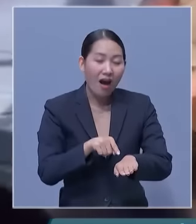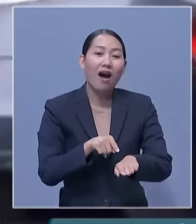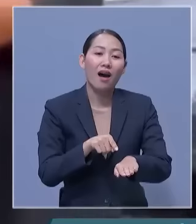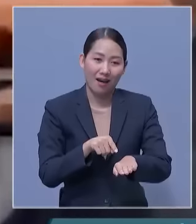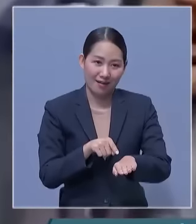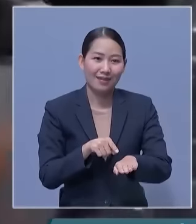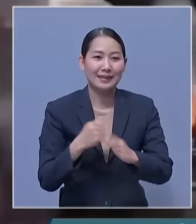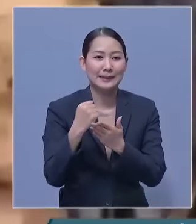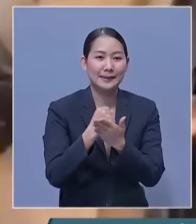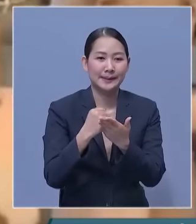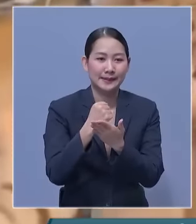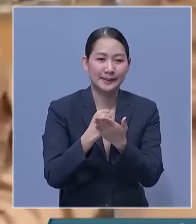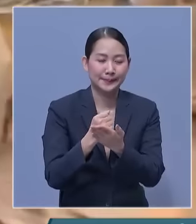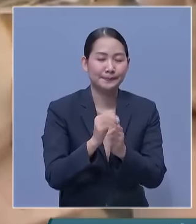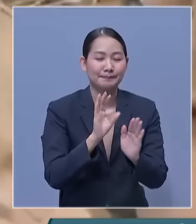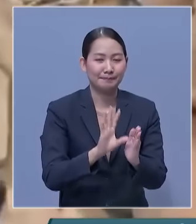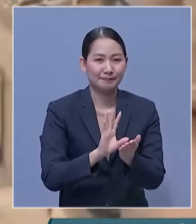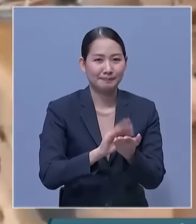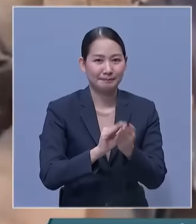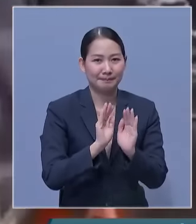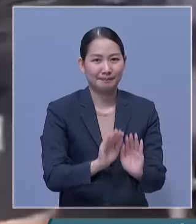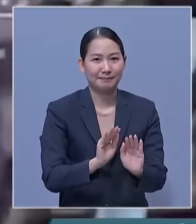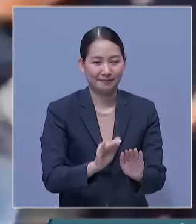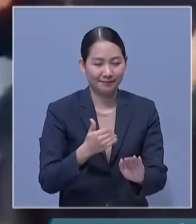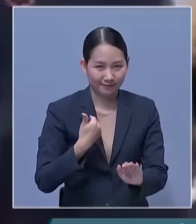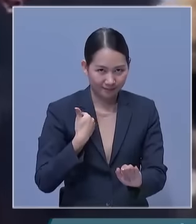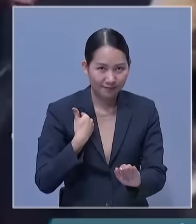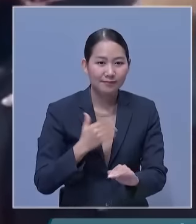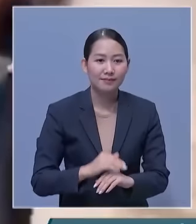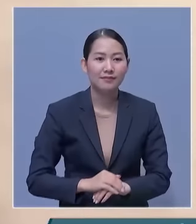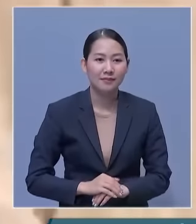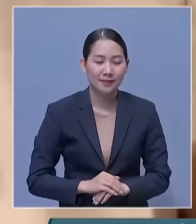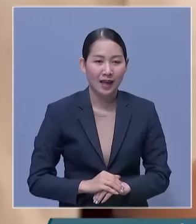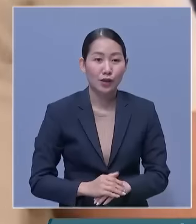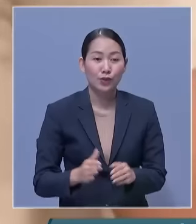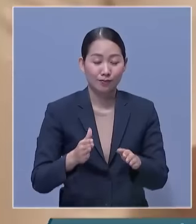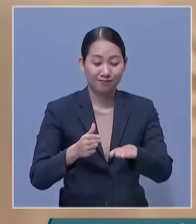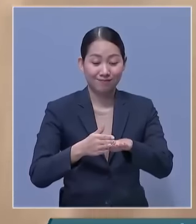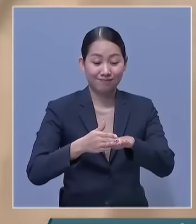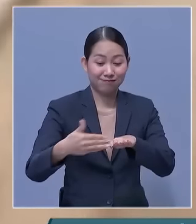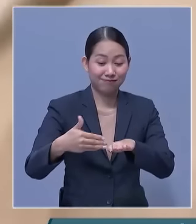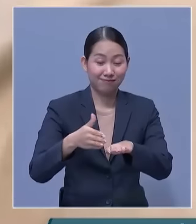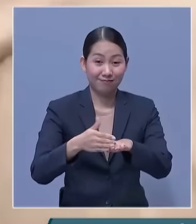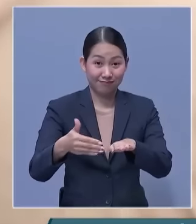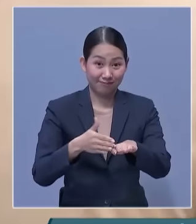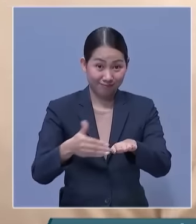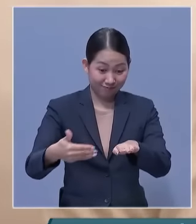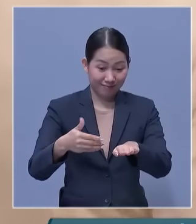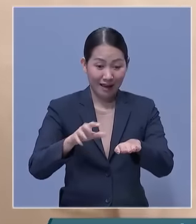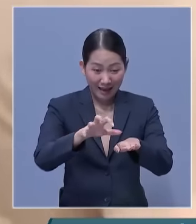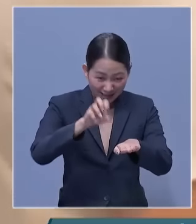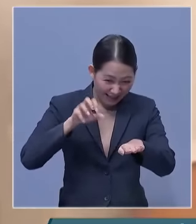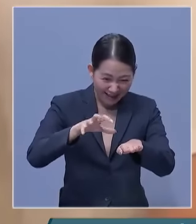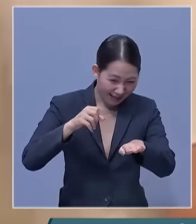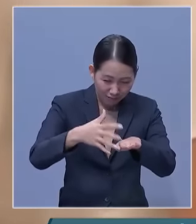ซ่อนอยู่นะครับหลังจากนั้นมีการถอดแผงประตูรถไปพบยาเสพติดซุกซ่อนอยู่ข้างในอีกจำนวนมากตรวจ